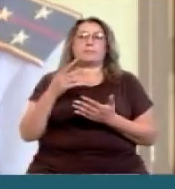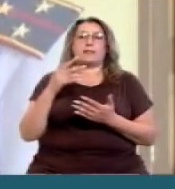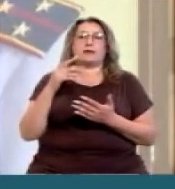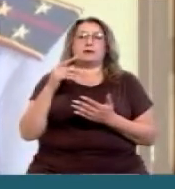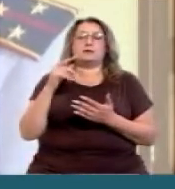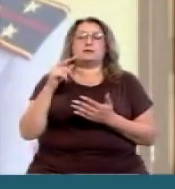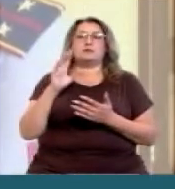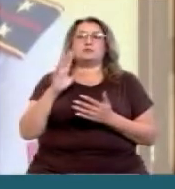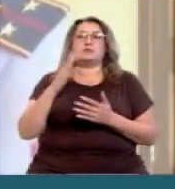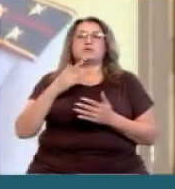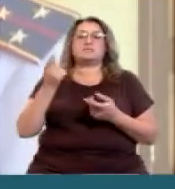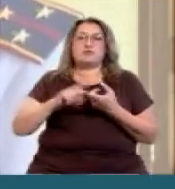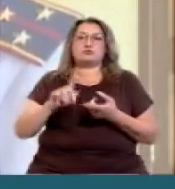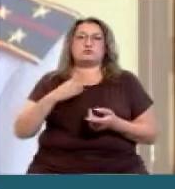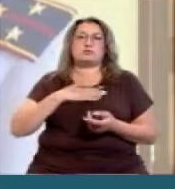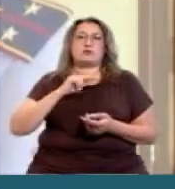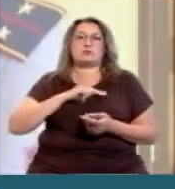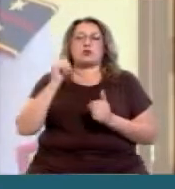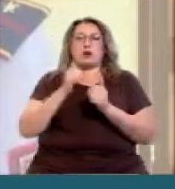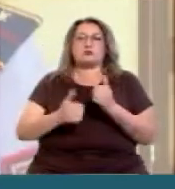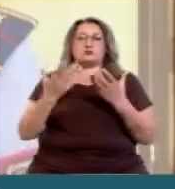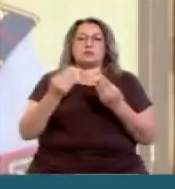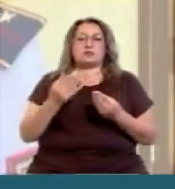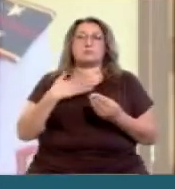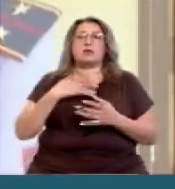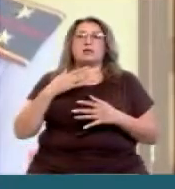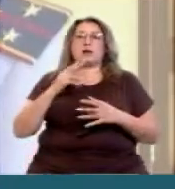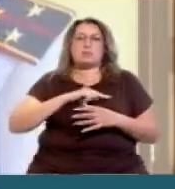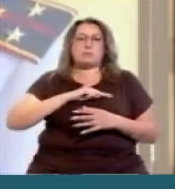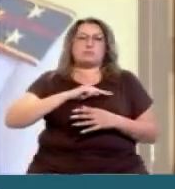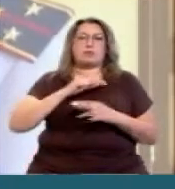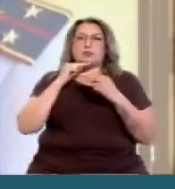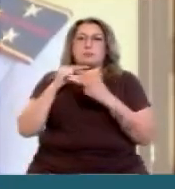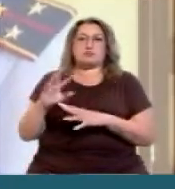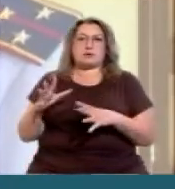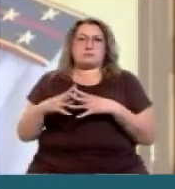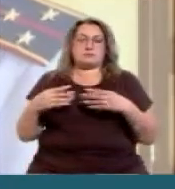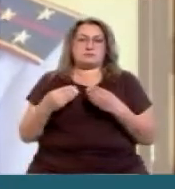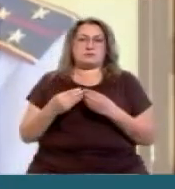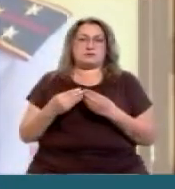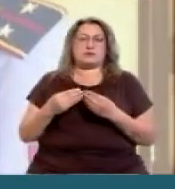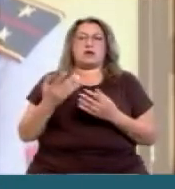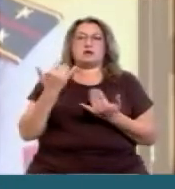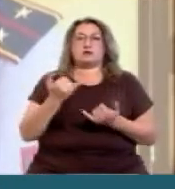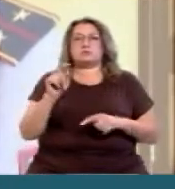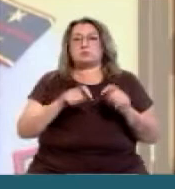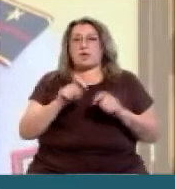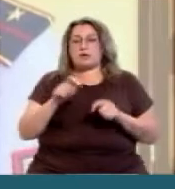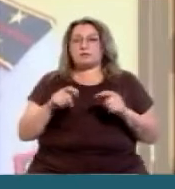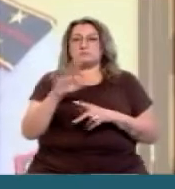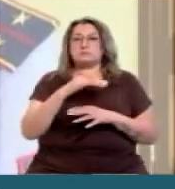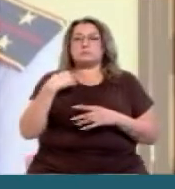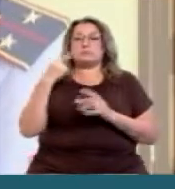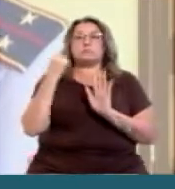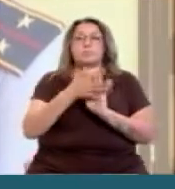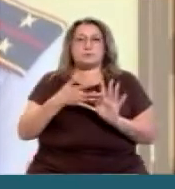жатады. Күнделікті өмірде біз бұған назар аудармаймыз. Семинарға қатысу арқылы отбасы бірінші орында екендігін тағы бір мәрте түсіндік.